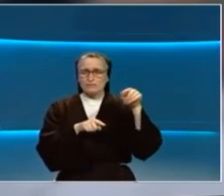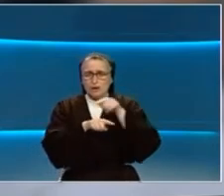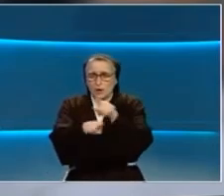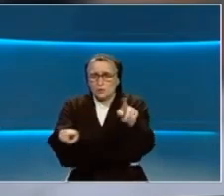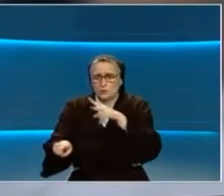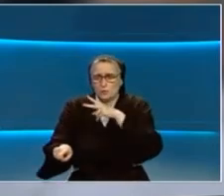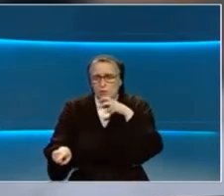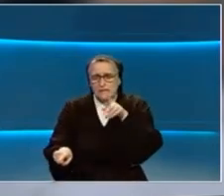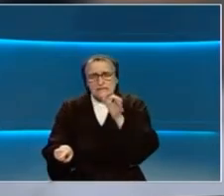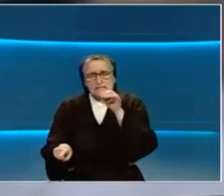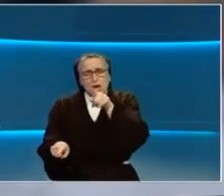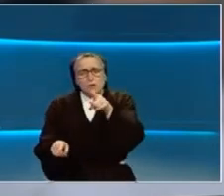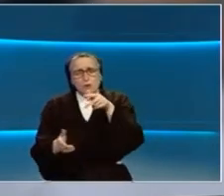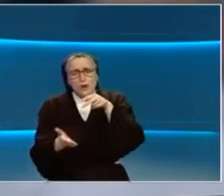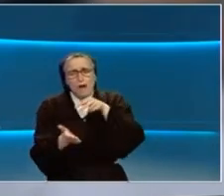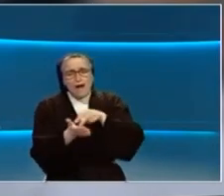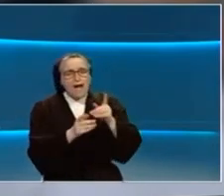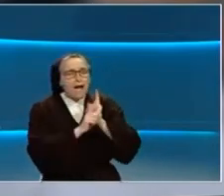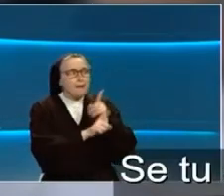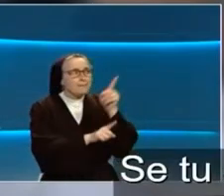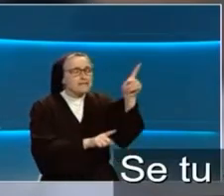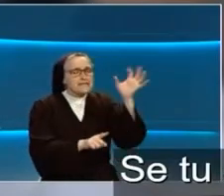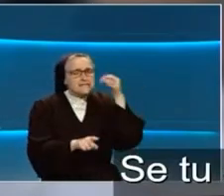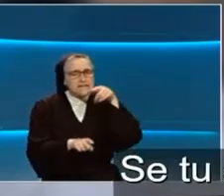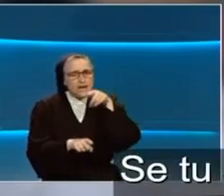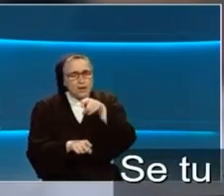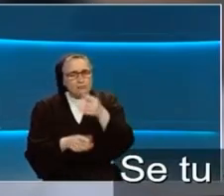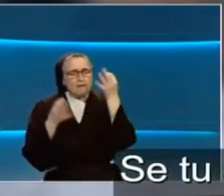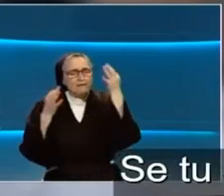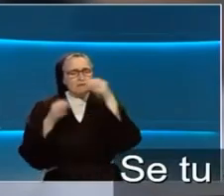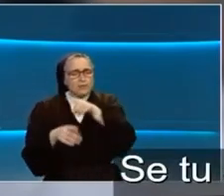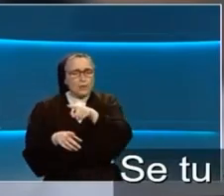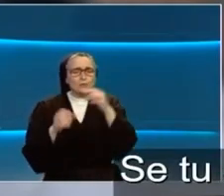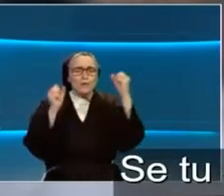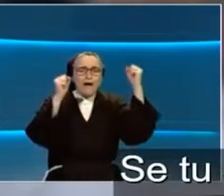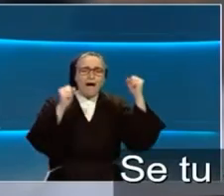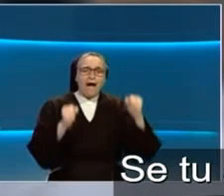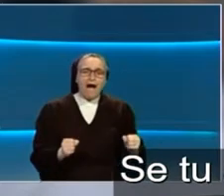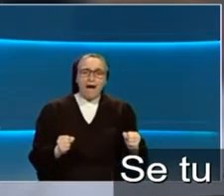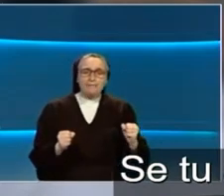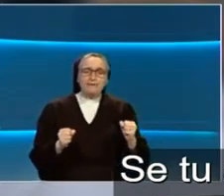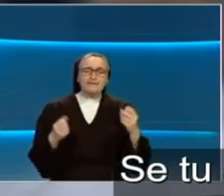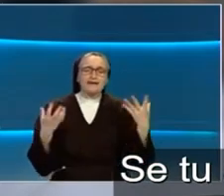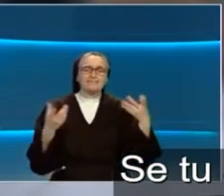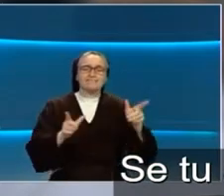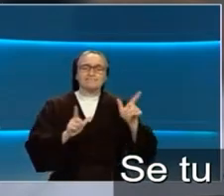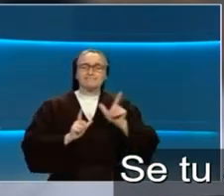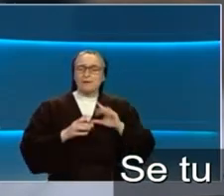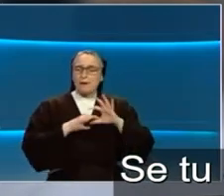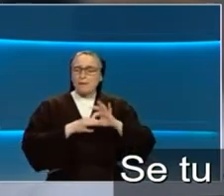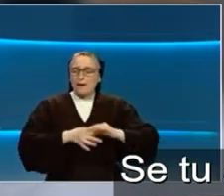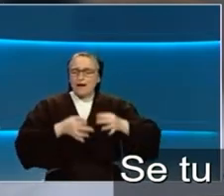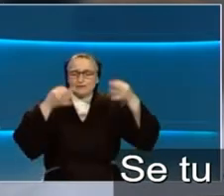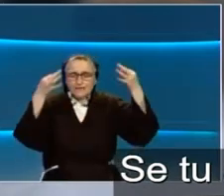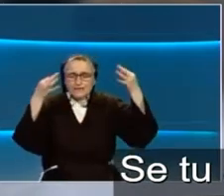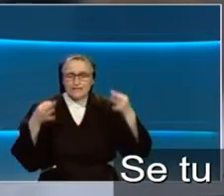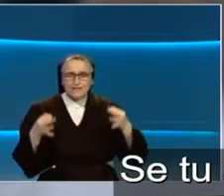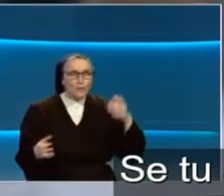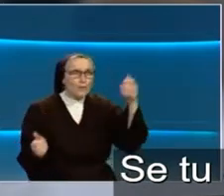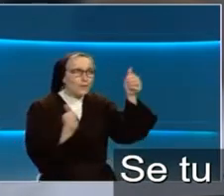Se tu avessi camminato nella via di Dio, avresti abitato per sempre nella pace.